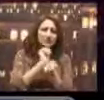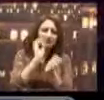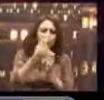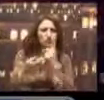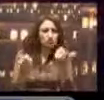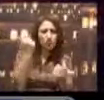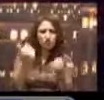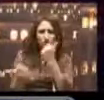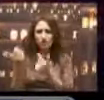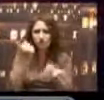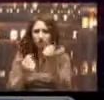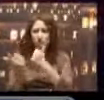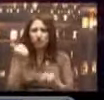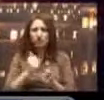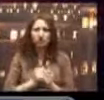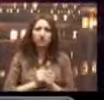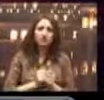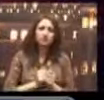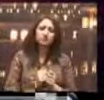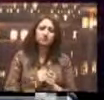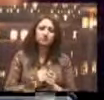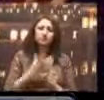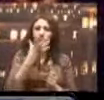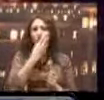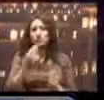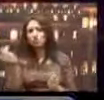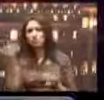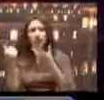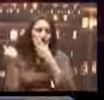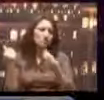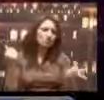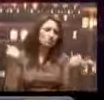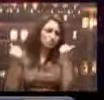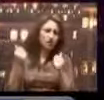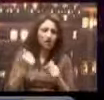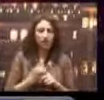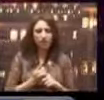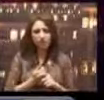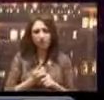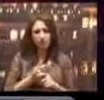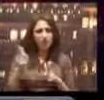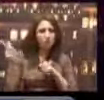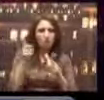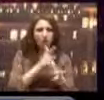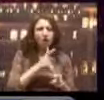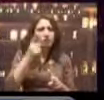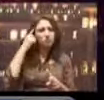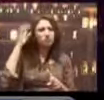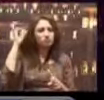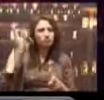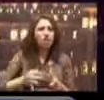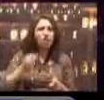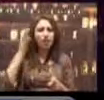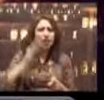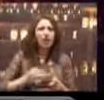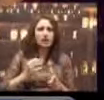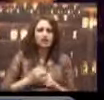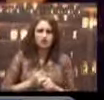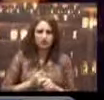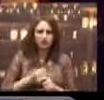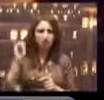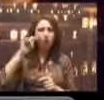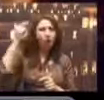وكانت حاجه بديهيه يعني، عايزين واحده يبقى شكلها ان هي مثلا كذا، واحده يبقى شكلها كذا، واحده شكلها كذا، وكان شاهين متمسك جدا لرمز ما